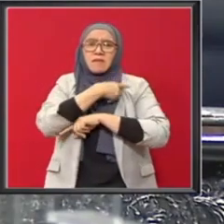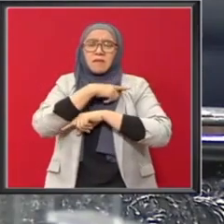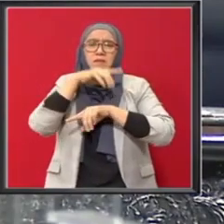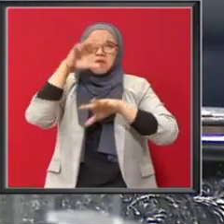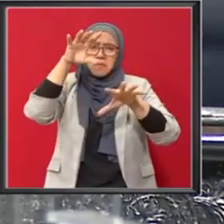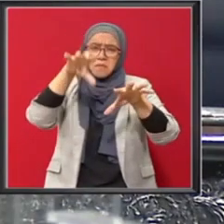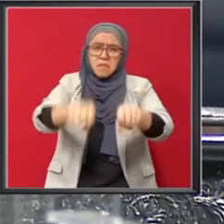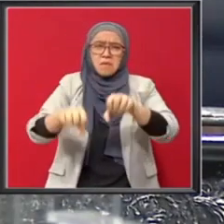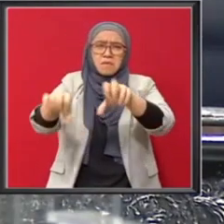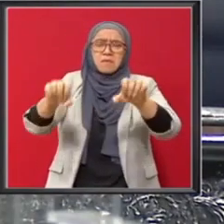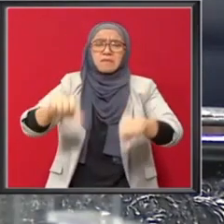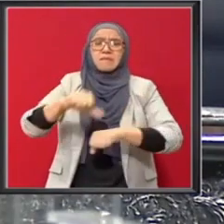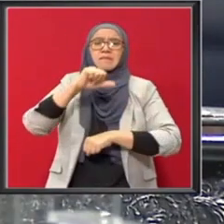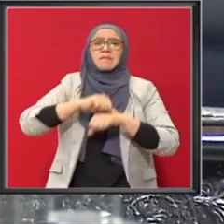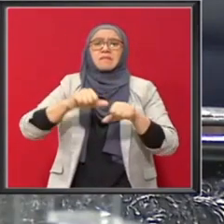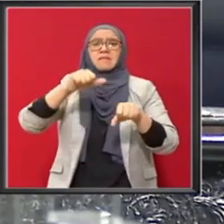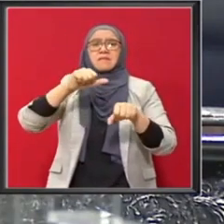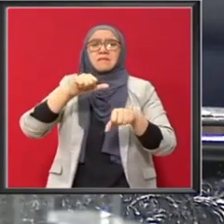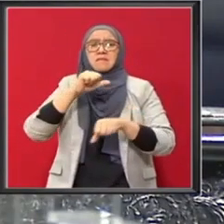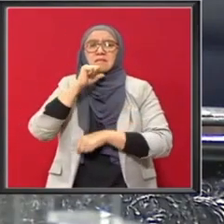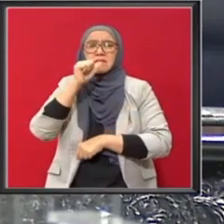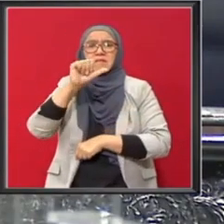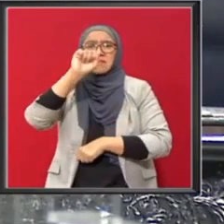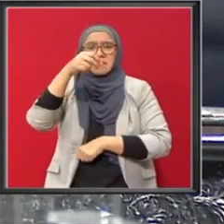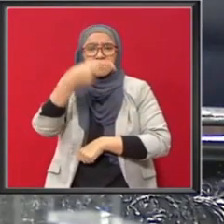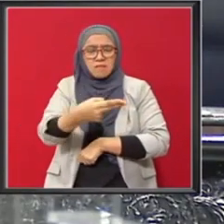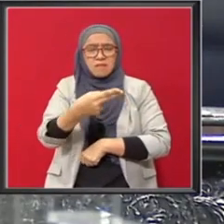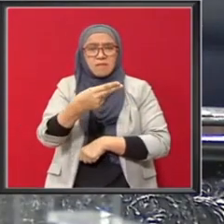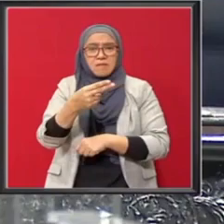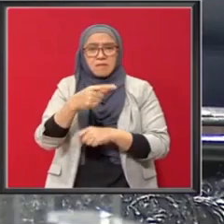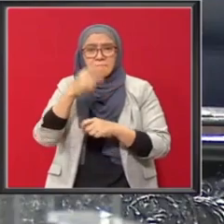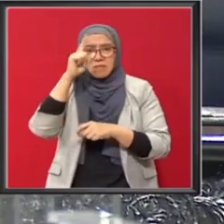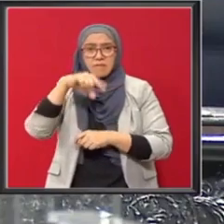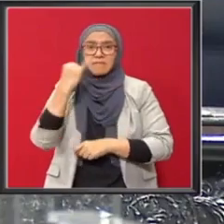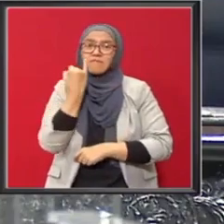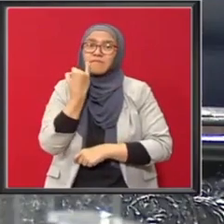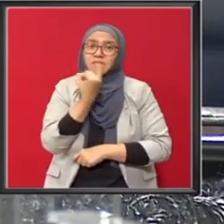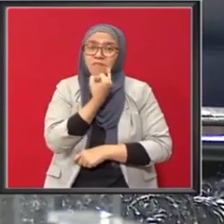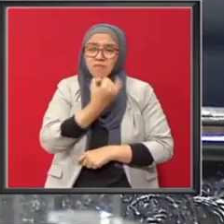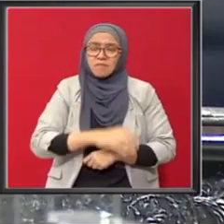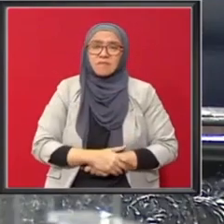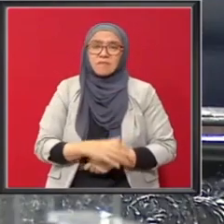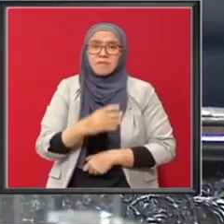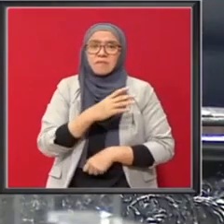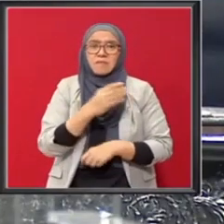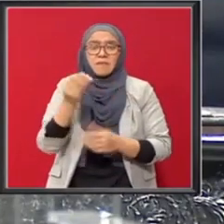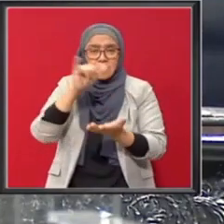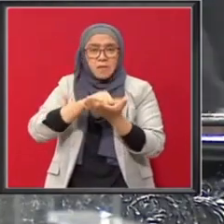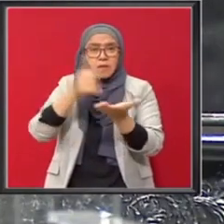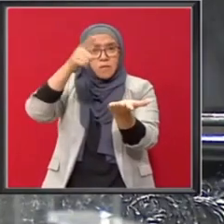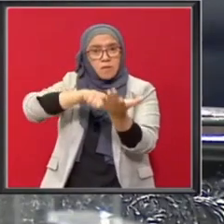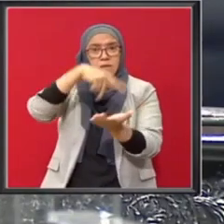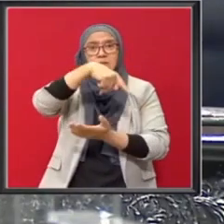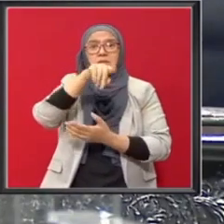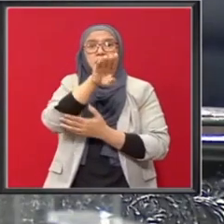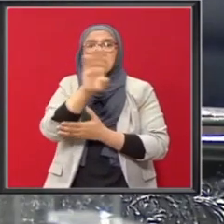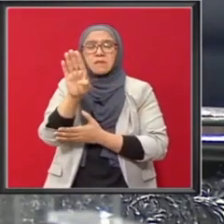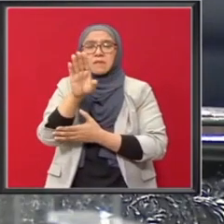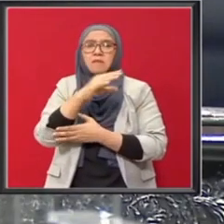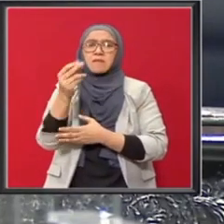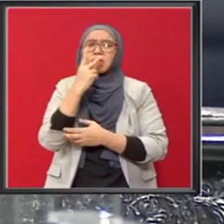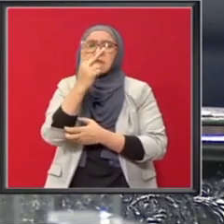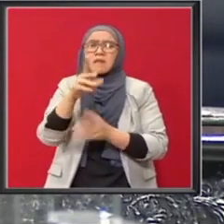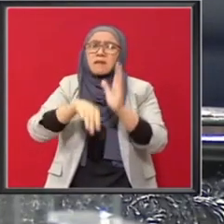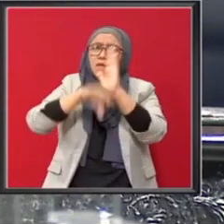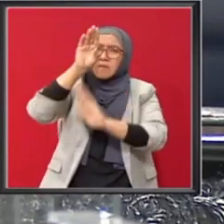rezim Israel itu laporan oleh ketua hak asasi manusia PBB di kita juga saksikan ne ketikannya lebih 2 juta rakyat dan di